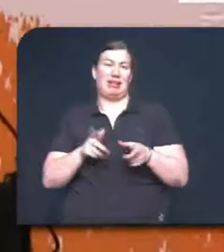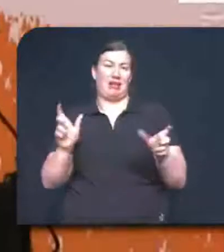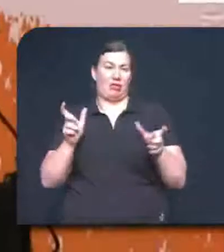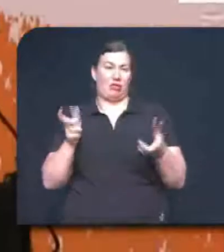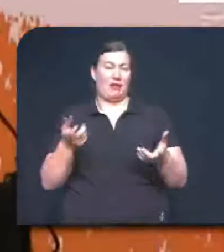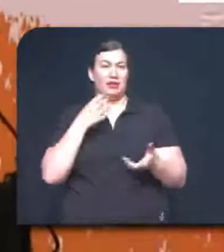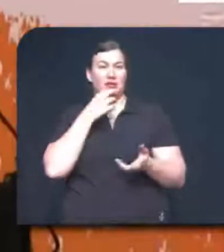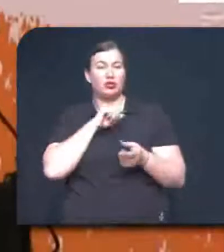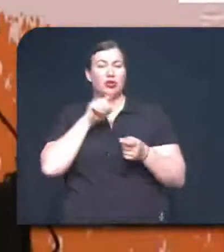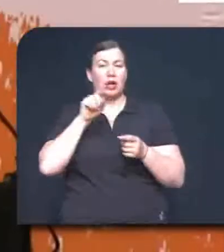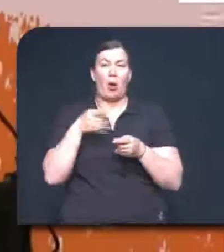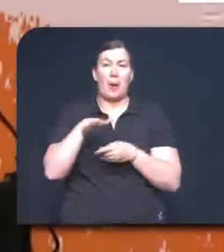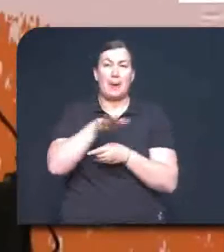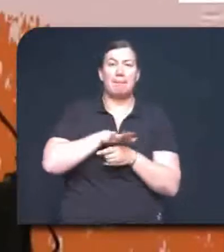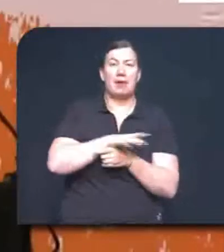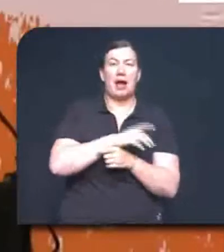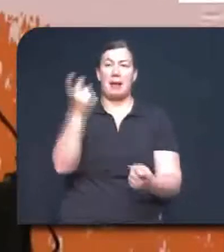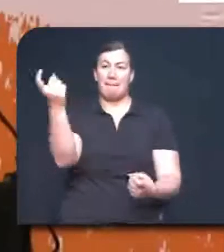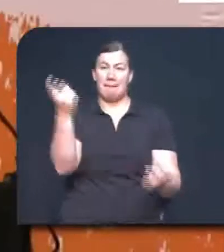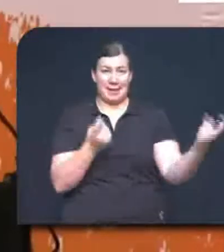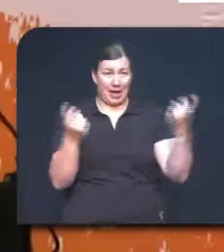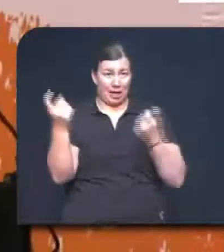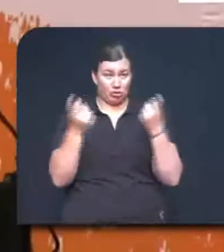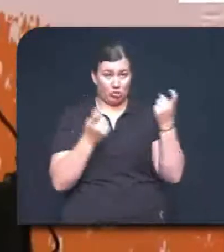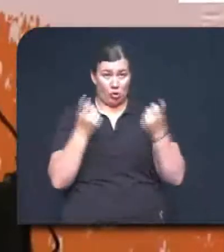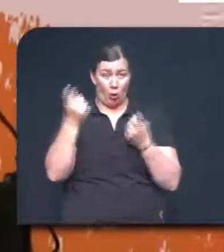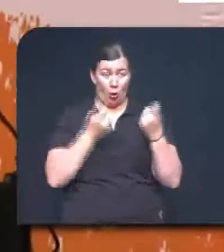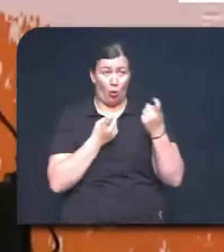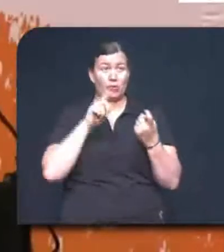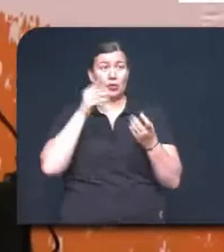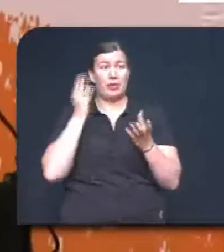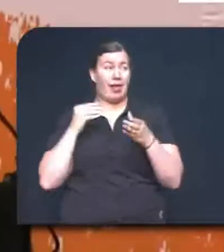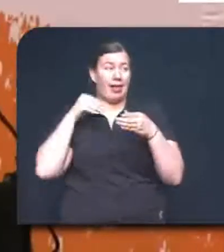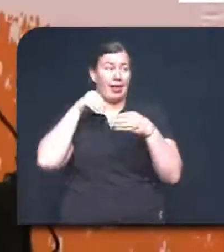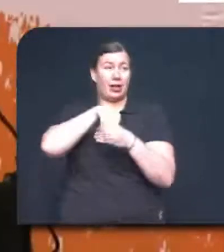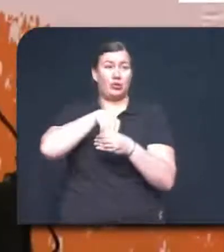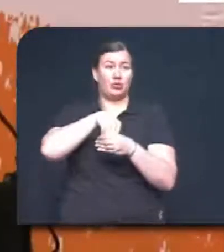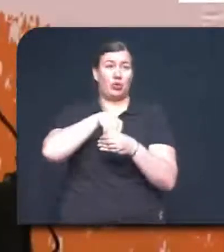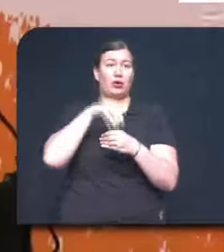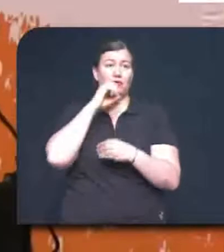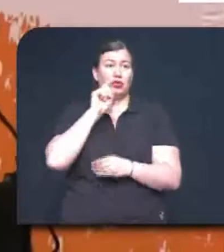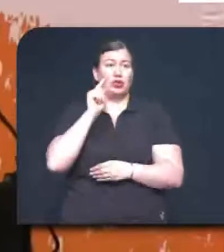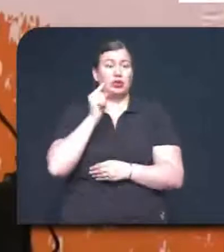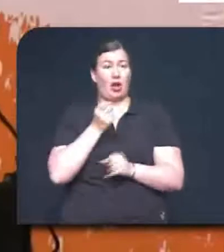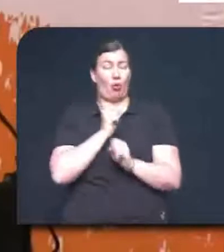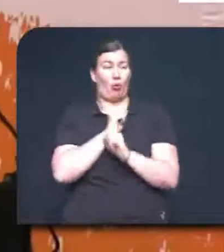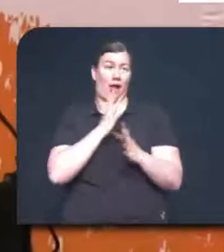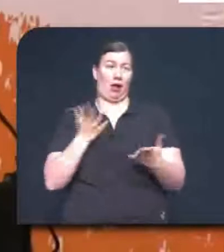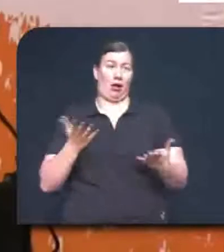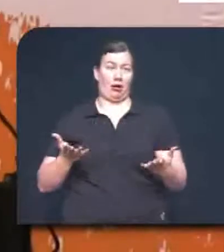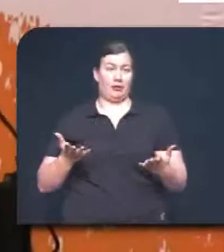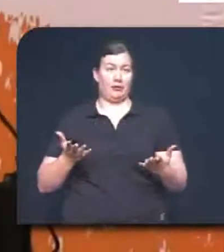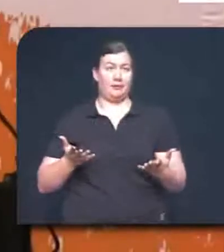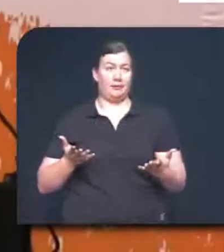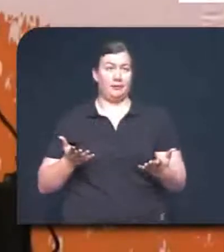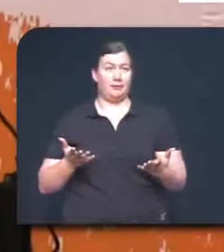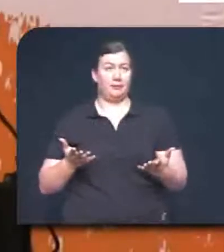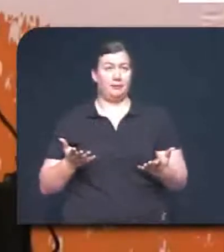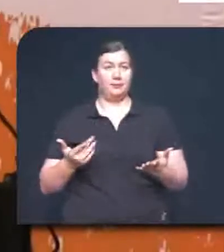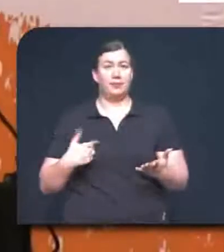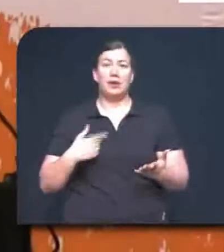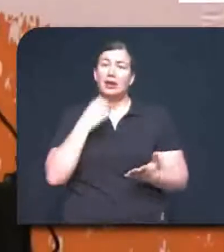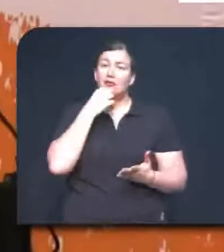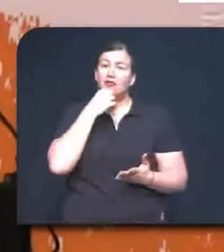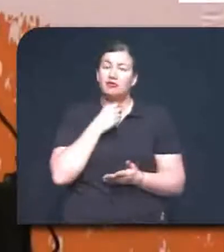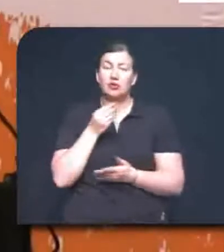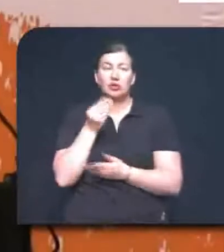Migrationen Inklusion diese Grundsätze der Piratenpartei ausdrücklich klarstellen wir wollen sagen dass